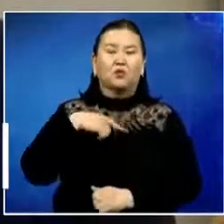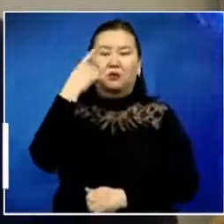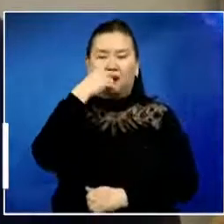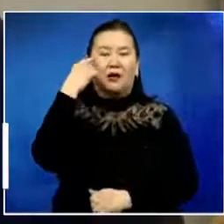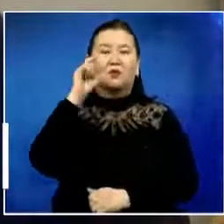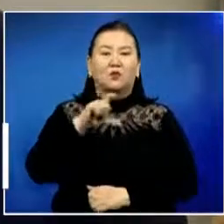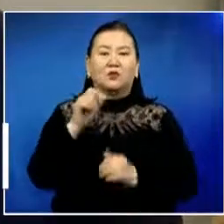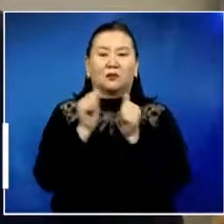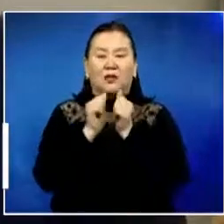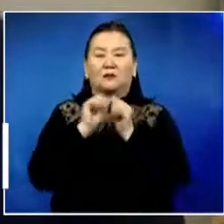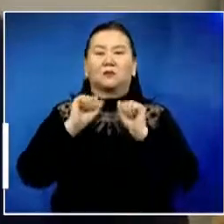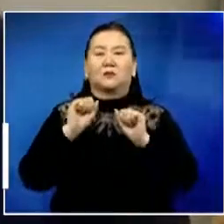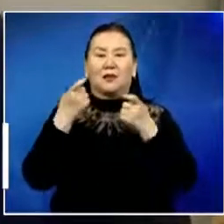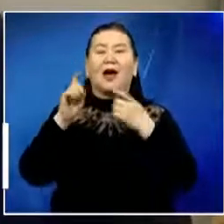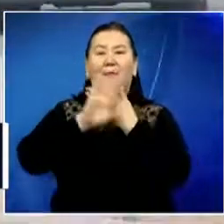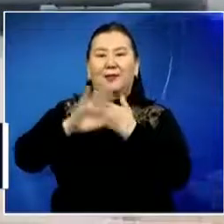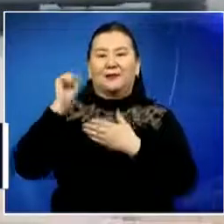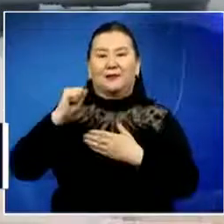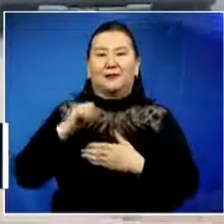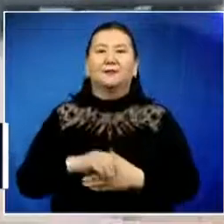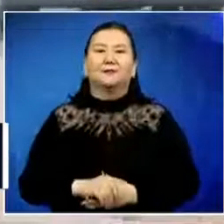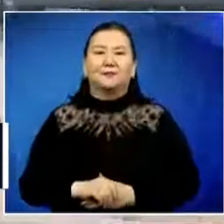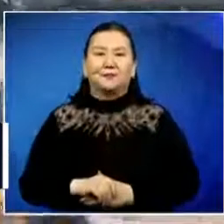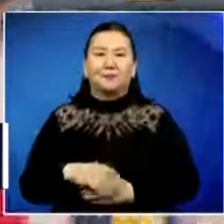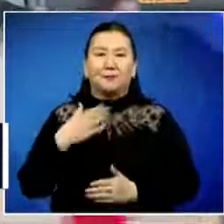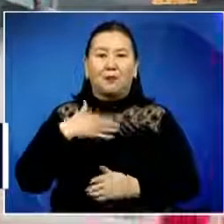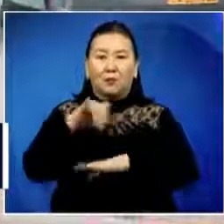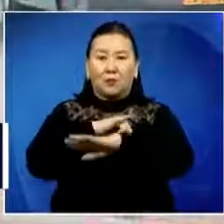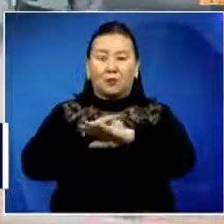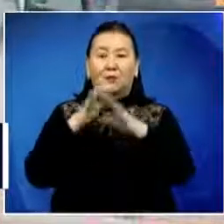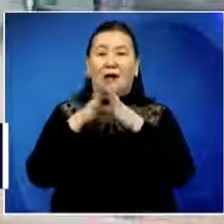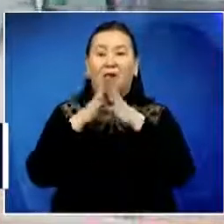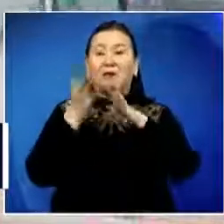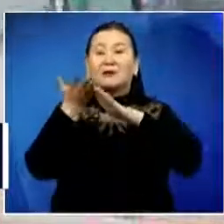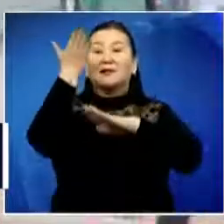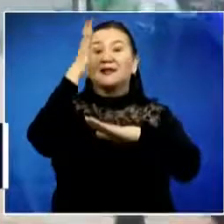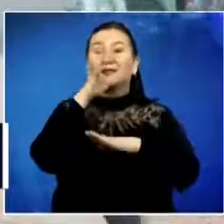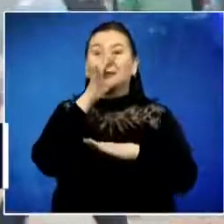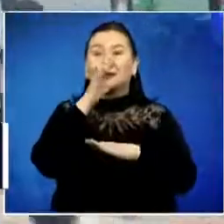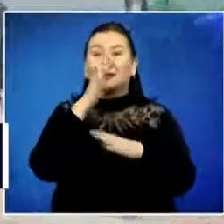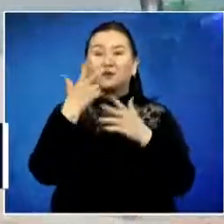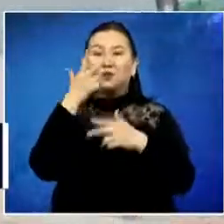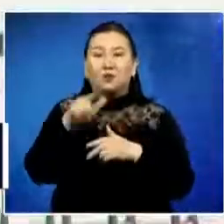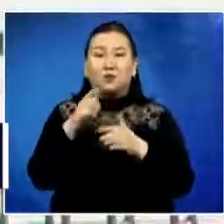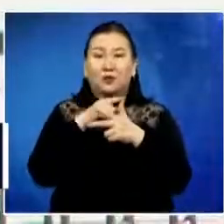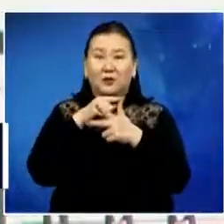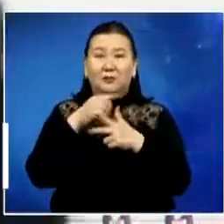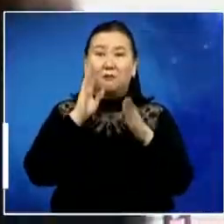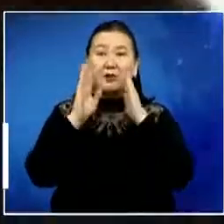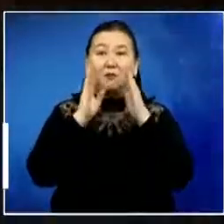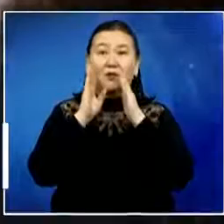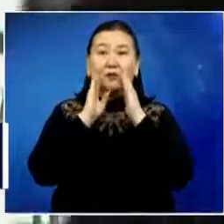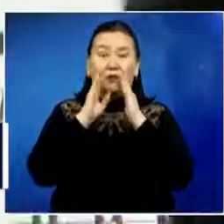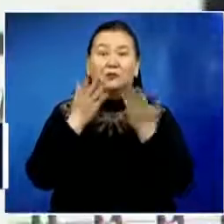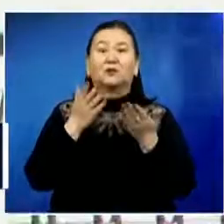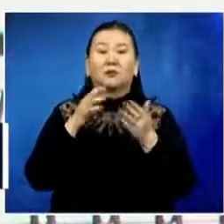хүмүүсийг найзаа болгоод хамгаалж чаднаах гэж бодчих. Манай улсад 10-аас дээш насны 3 хүүхд тутмын нэг нь Facebook хэрэглэдэг. Facebook нэвтрж